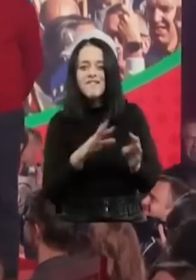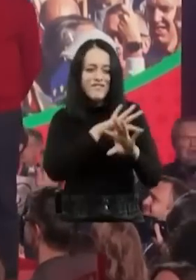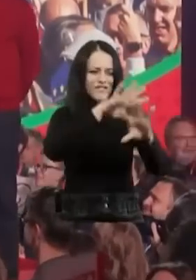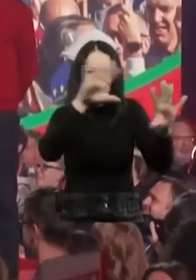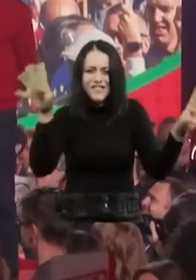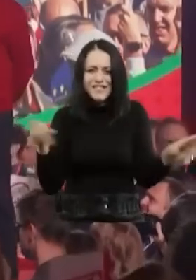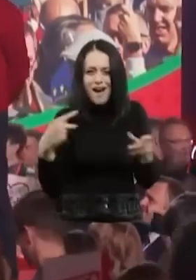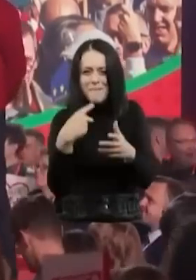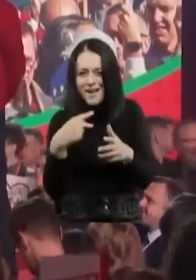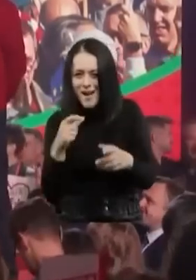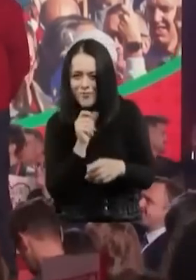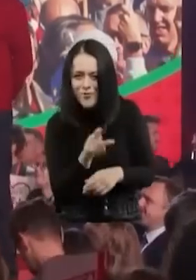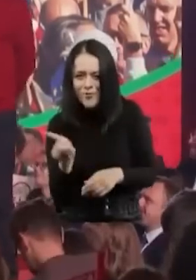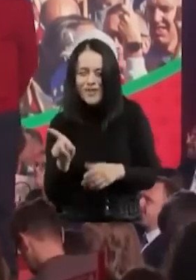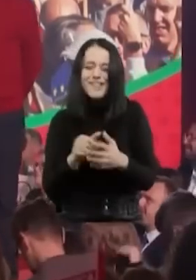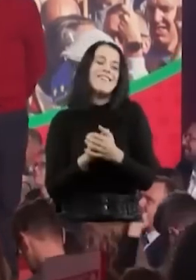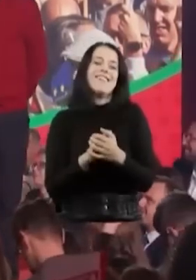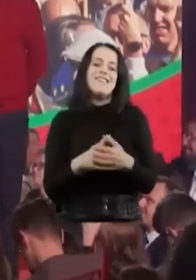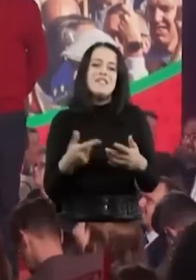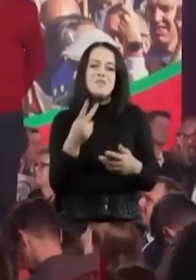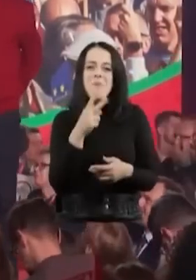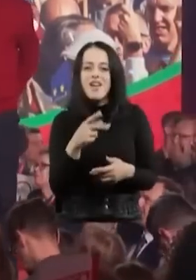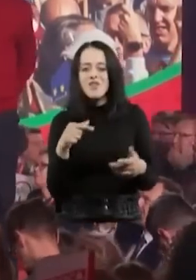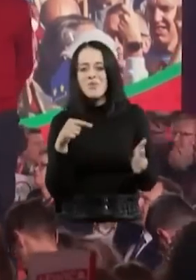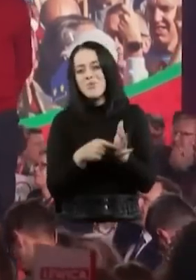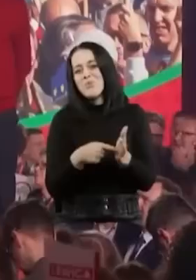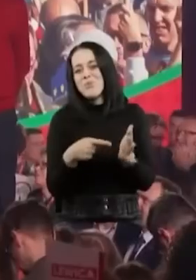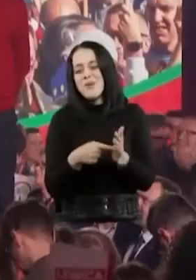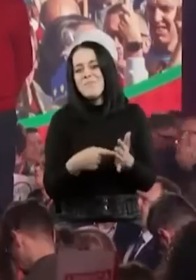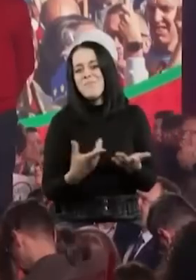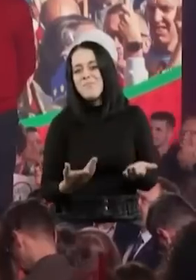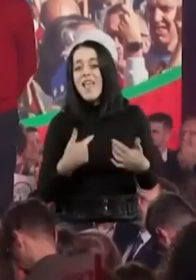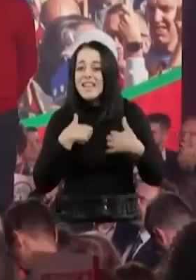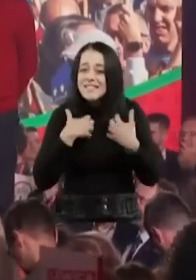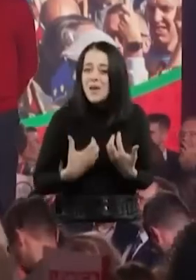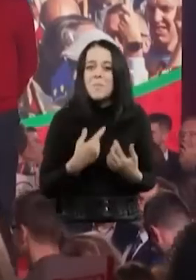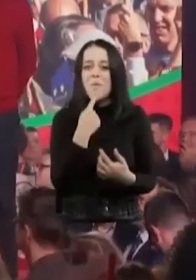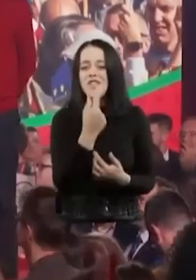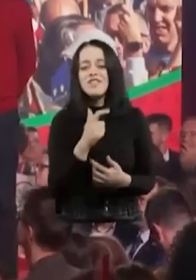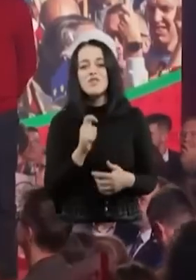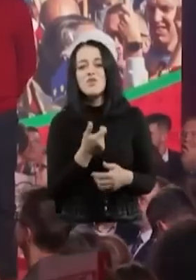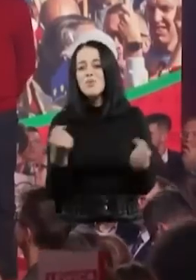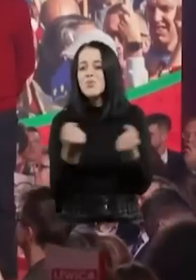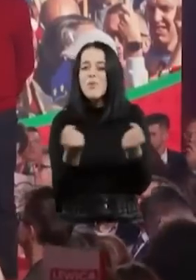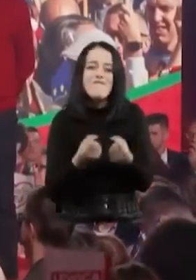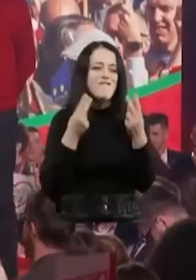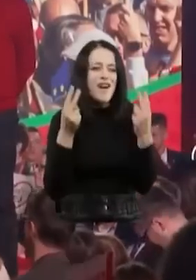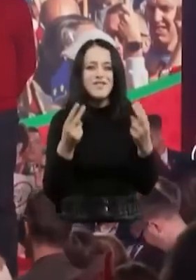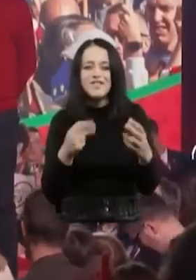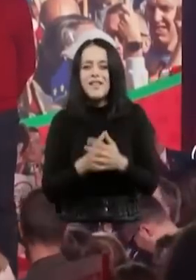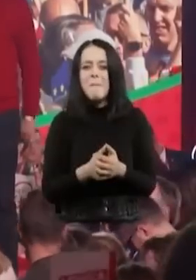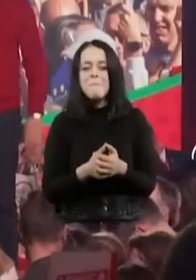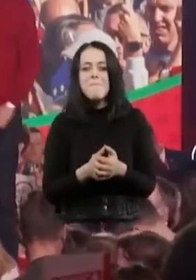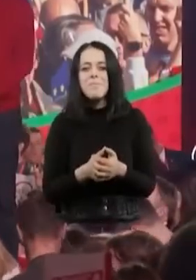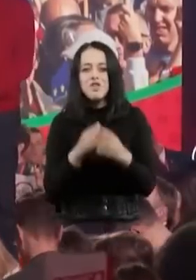Czyli przesuniemy. Jest jeszcze więc jakby ta lewica tutaj mocno przeszkadza w tym momencie też temu, tej zmianie narracji i zmianie